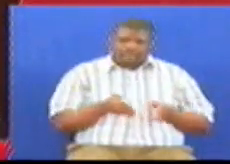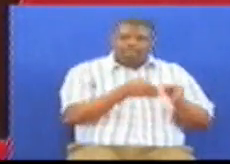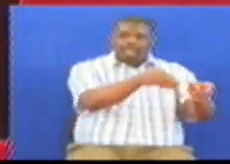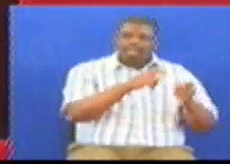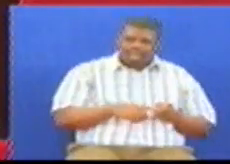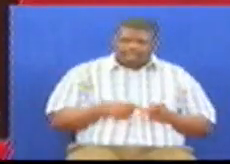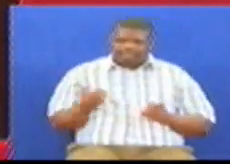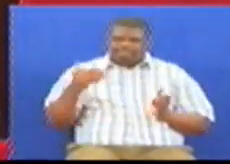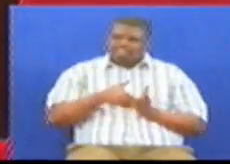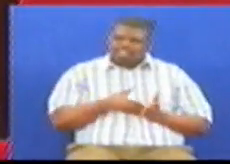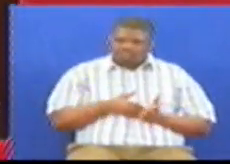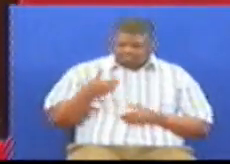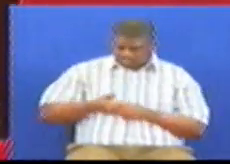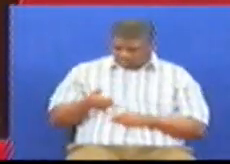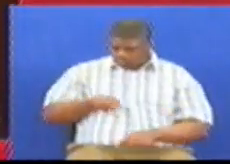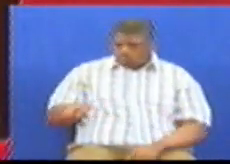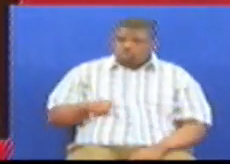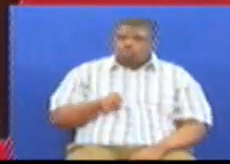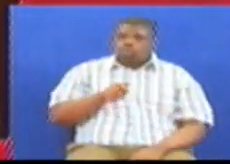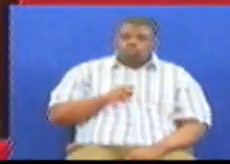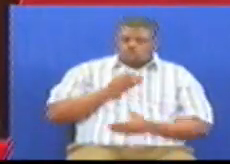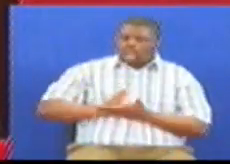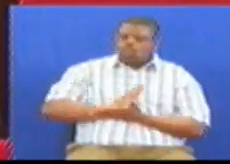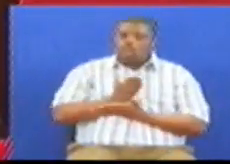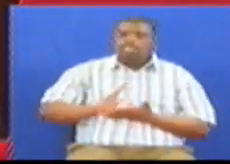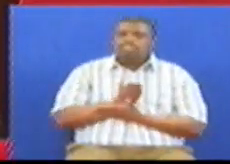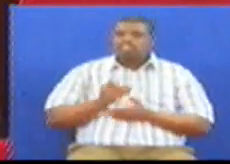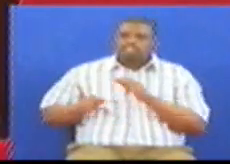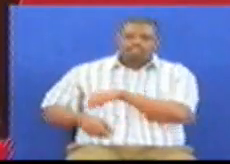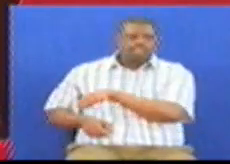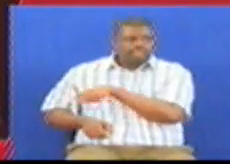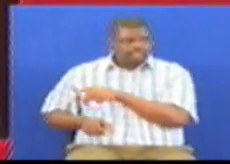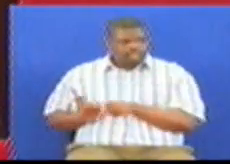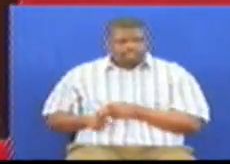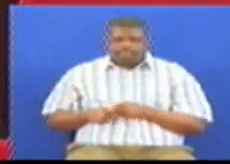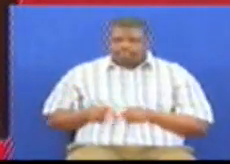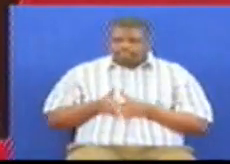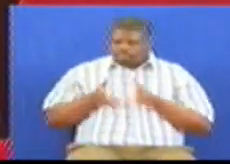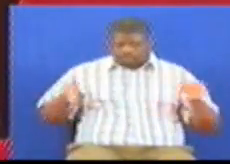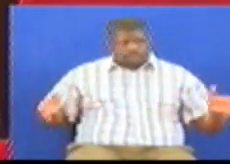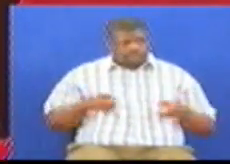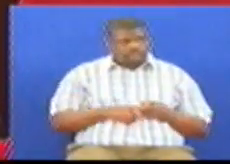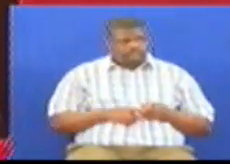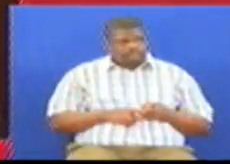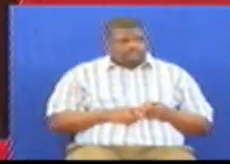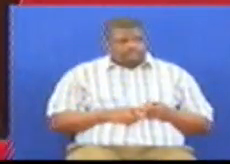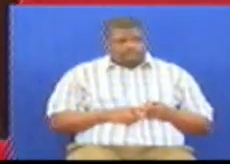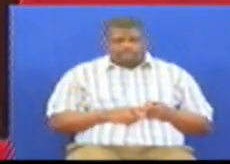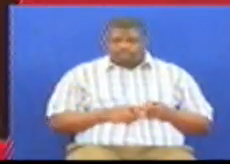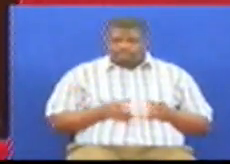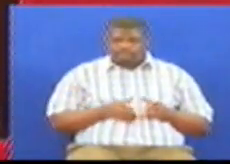yanapelekwa vijijini. Huo ni ugatuaji. Kwa concept ya decentralization ni pana, na tusikariri tu